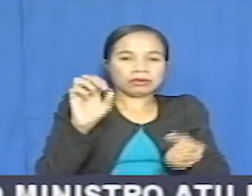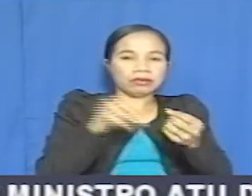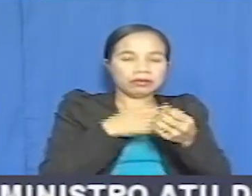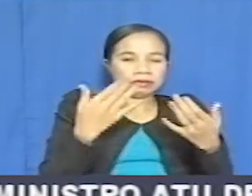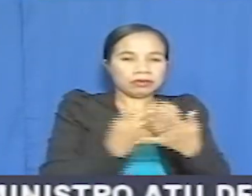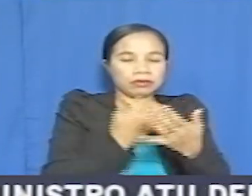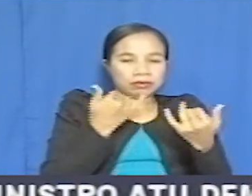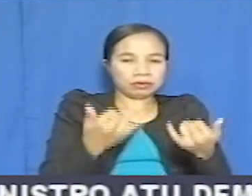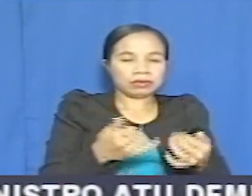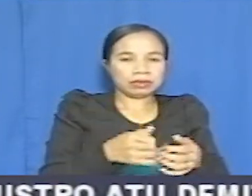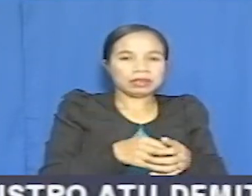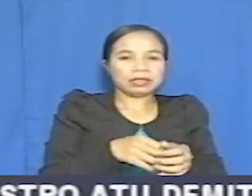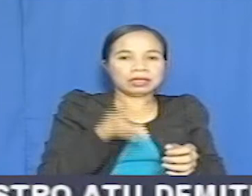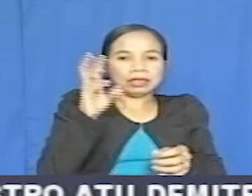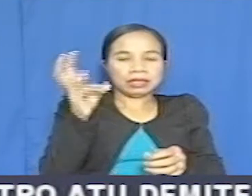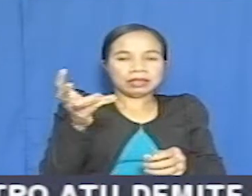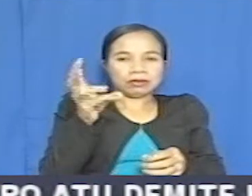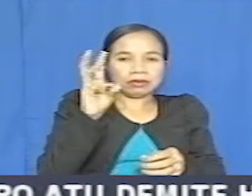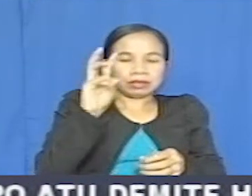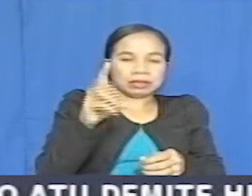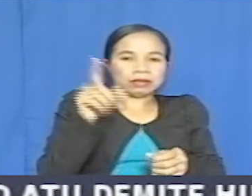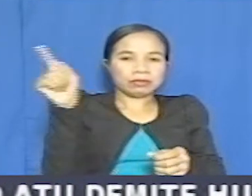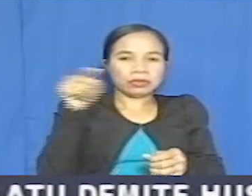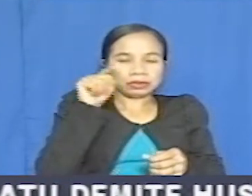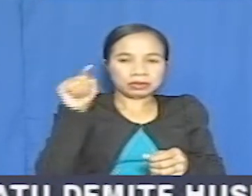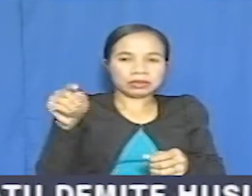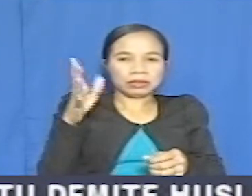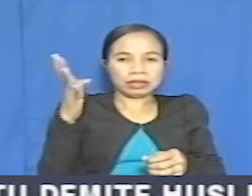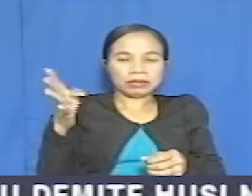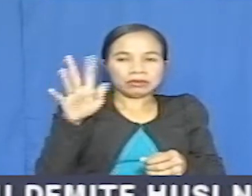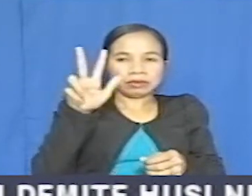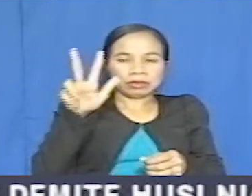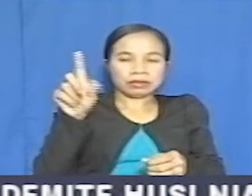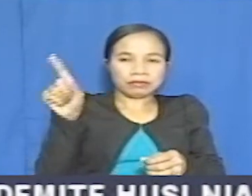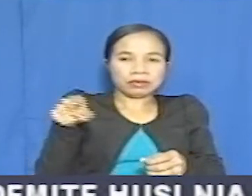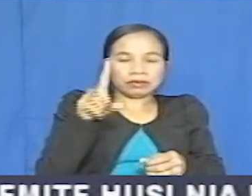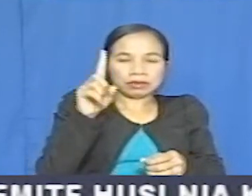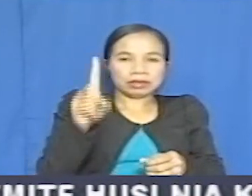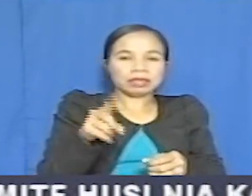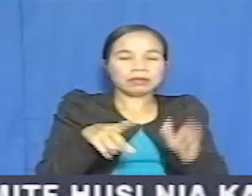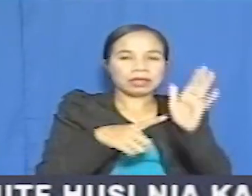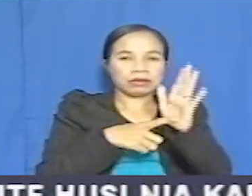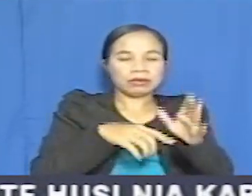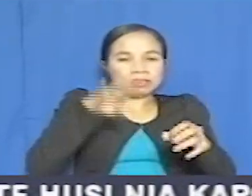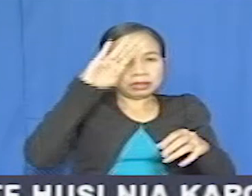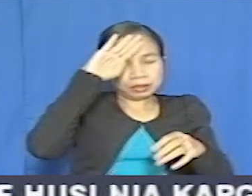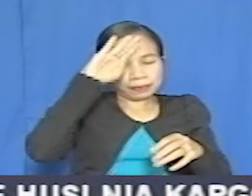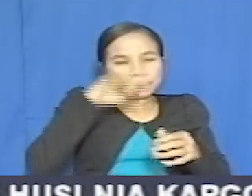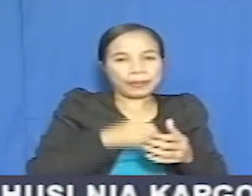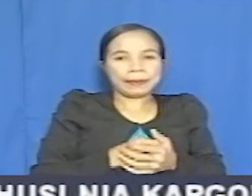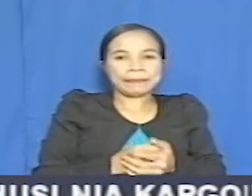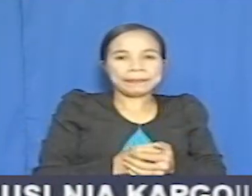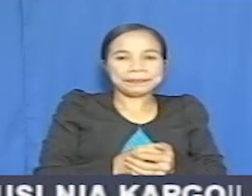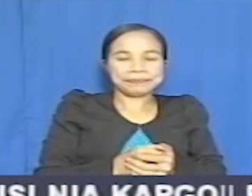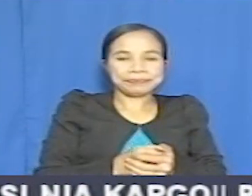detetadu fon ohin naing nengnulu resinen ka porcentu hatnulu resin tolu virgula ida mak sintomatiku ka hatudu